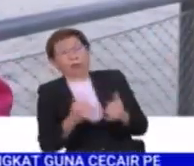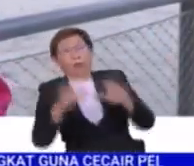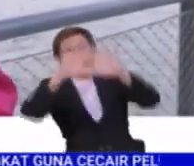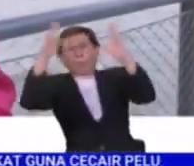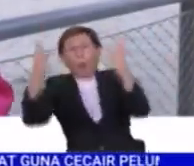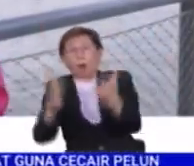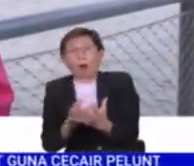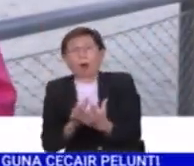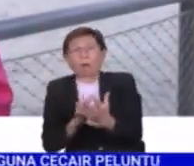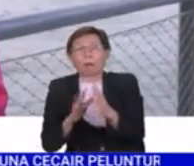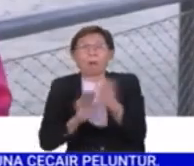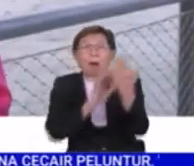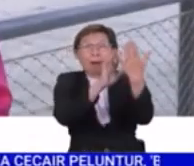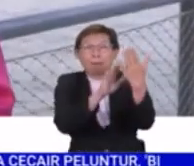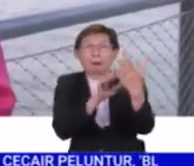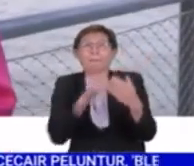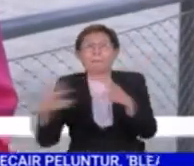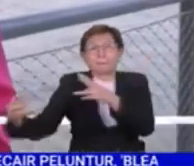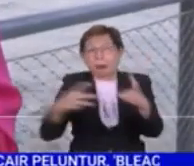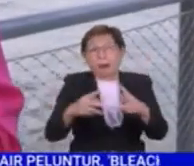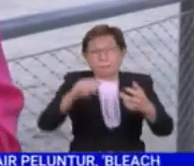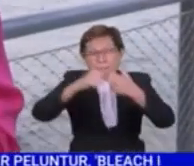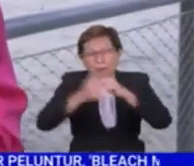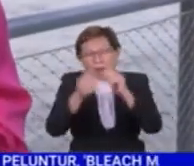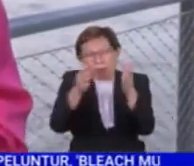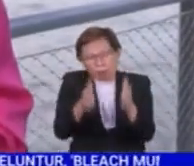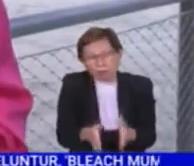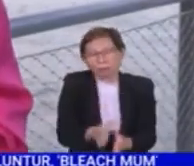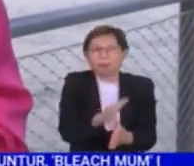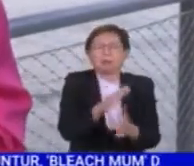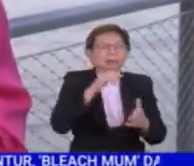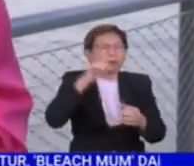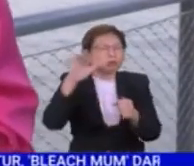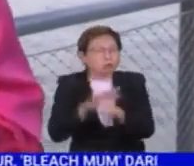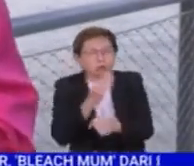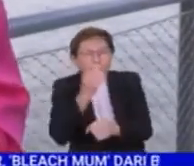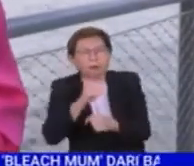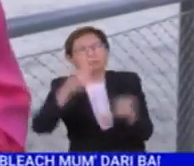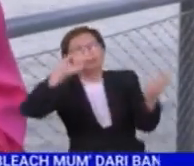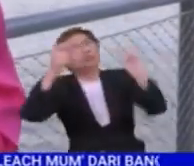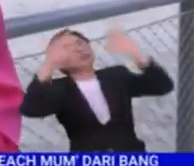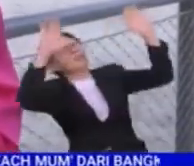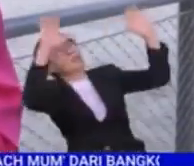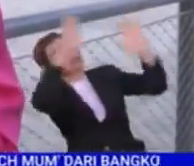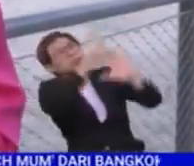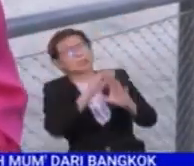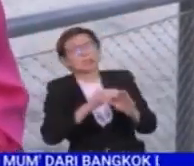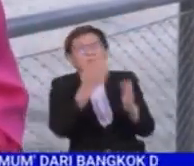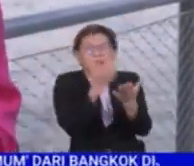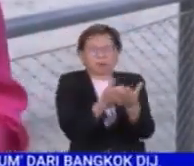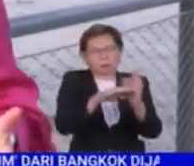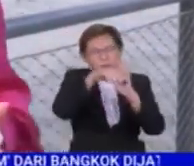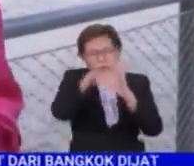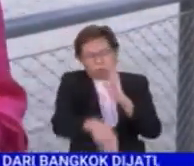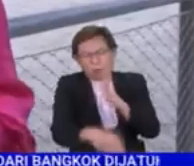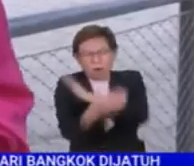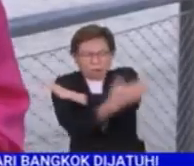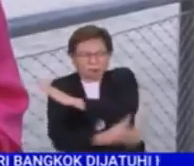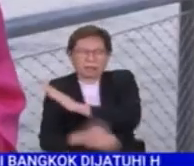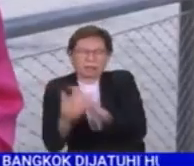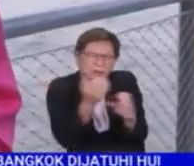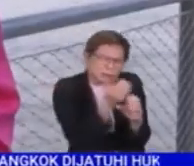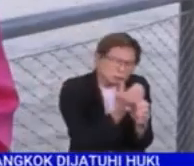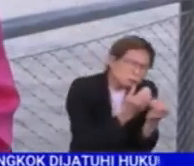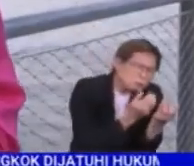menghadapi realiti perang krisis kemanusiaan kekurangan makanan perubahan iklim dan kegawatan ekonomi negara-negara